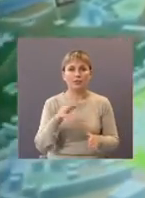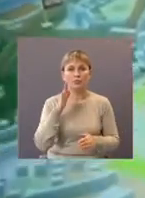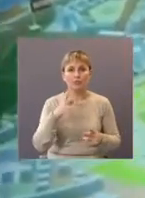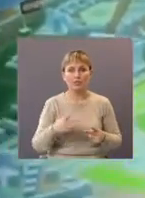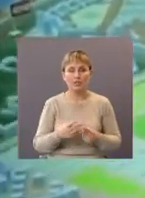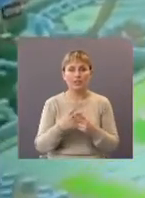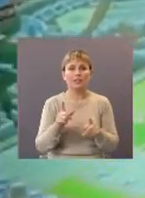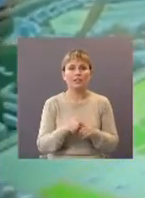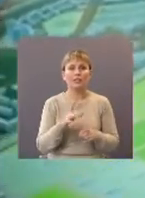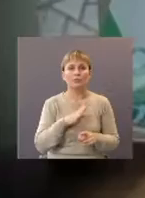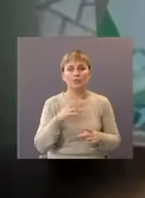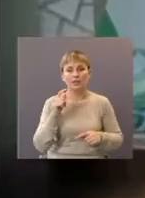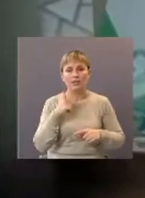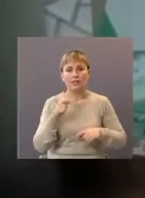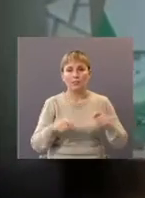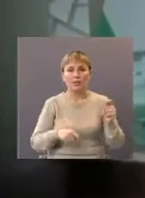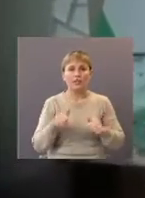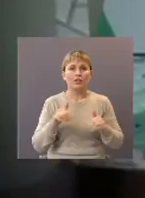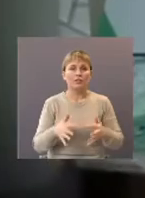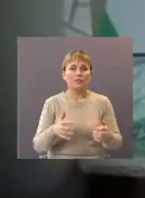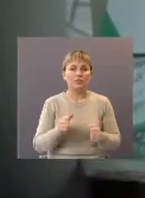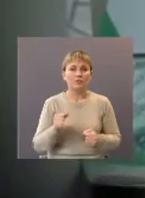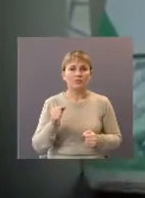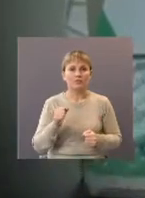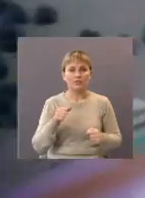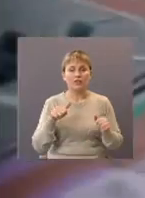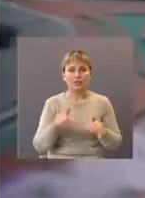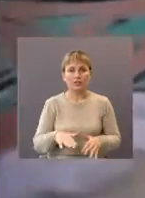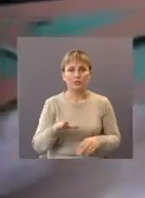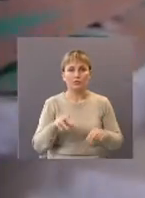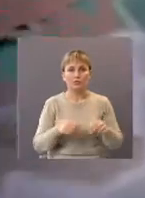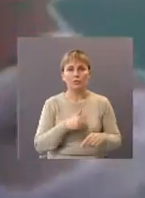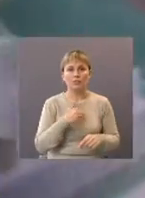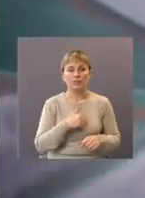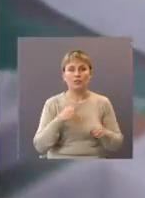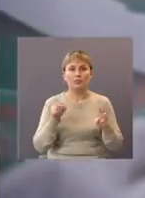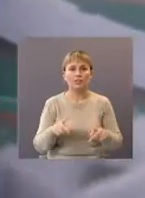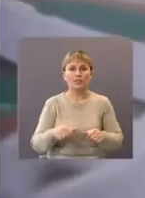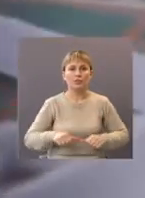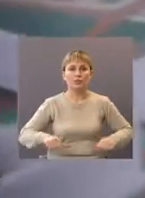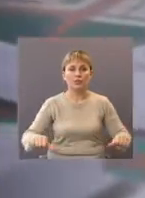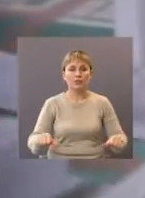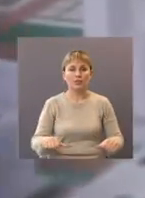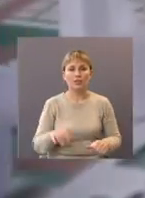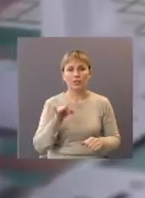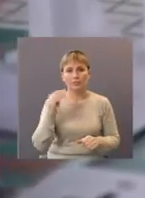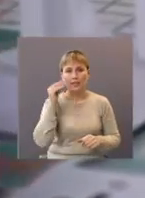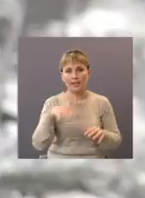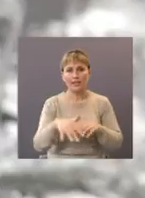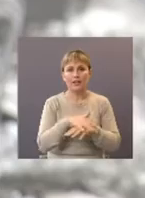столицы также был кропотливым. Решение принималось взвешенно, с учетом пожеланий специально созданной комиссии и мнения